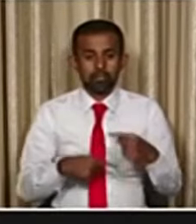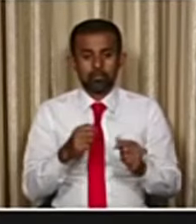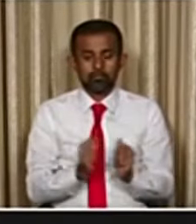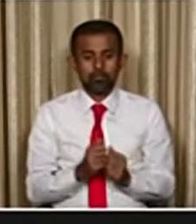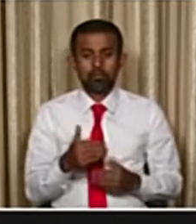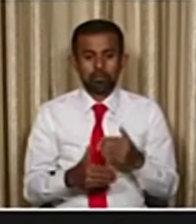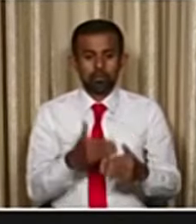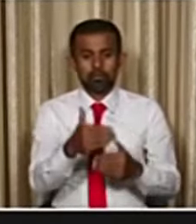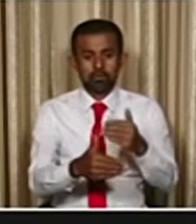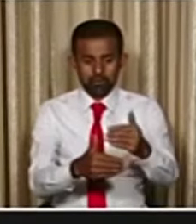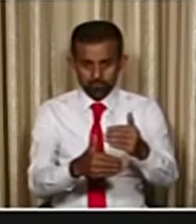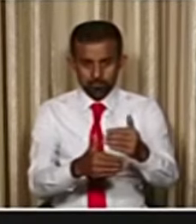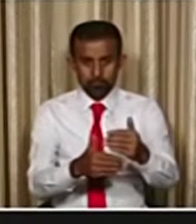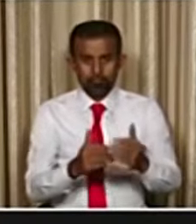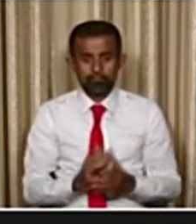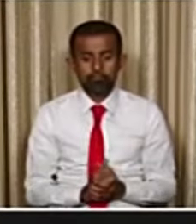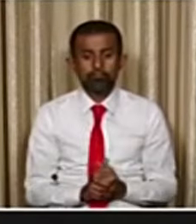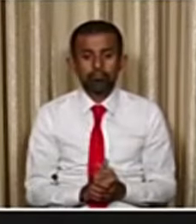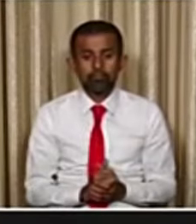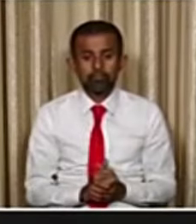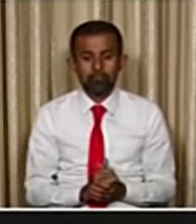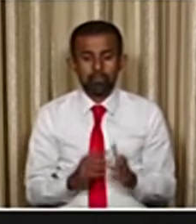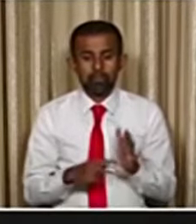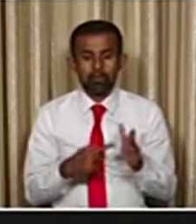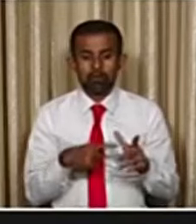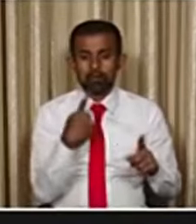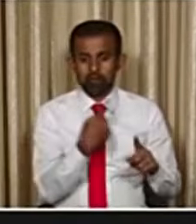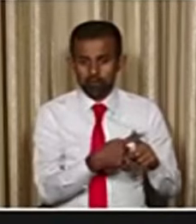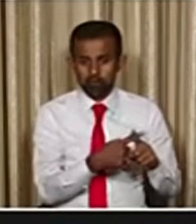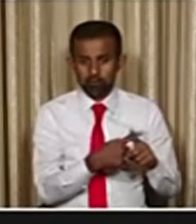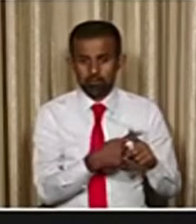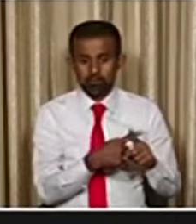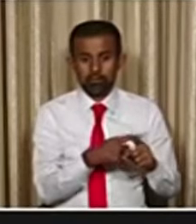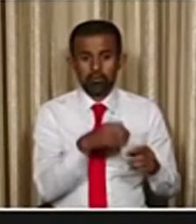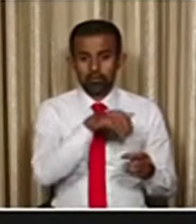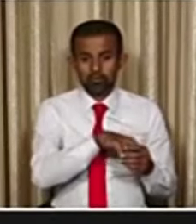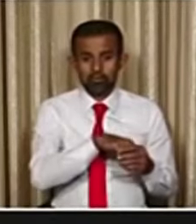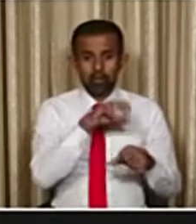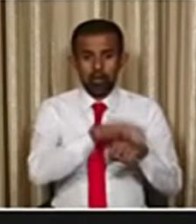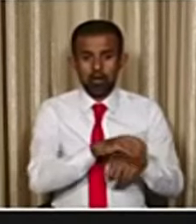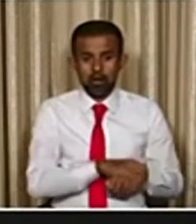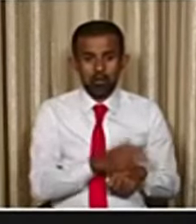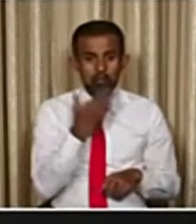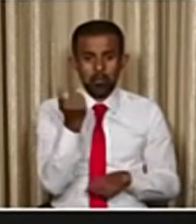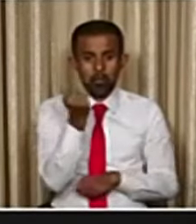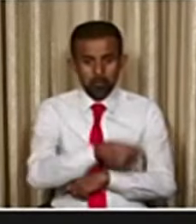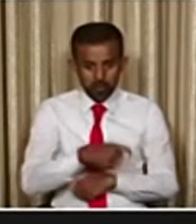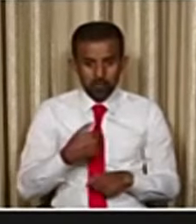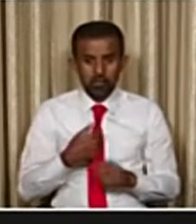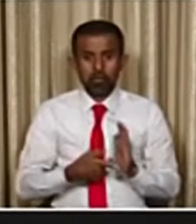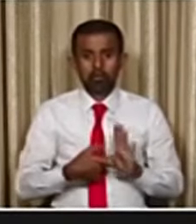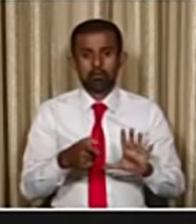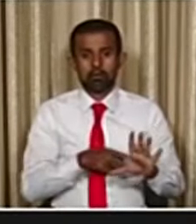ක්‍රියාවලිට යනකොට මේ බදු දැල තුළ මේ අය හොයාගන්න පුළුවන් ක්‍රමවේදයක් ගේන්න අපි උත්සාහ